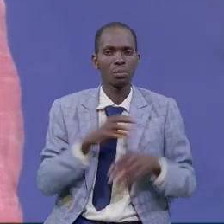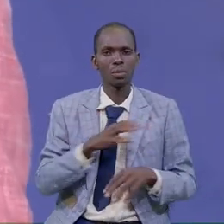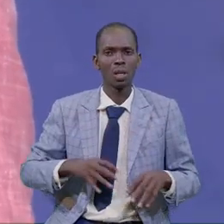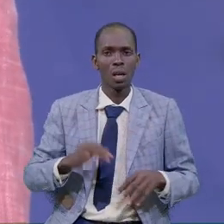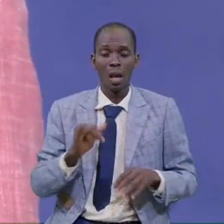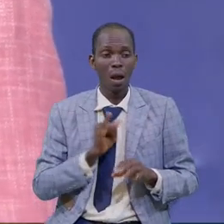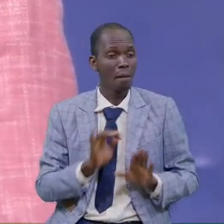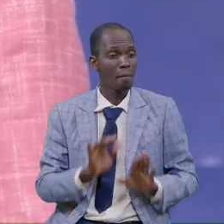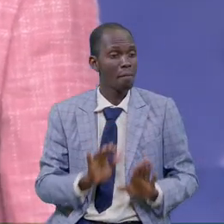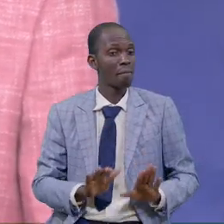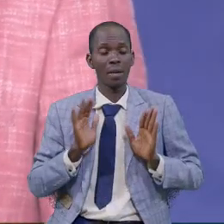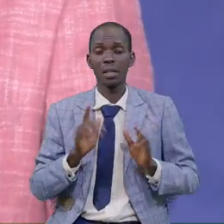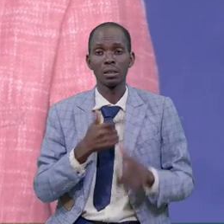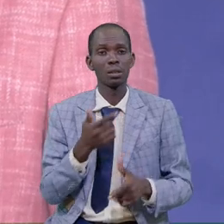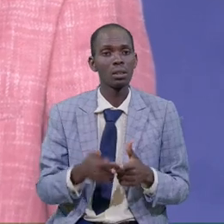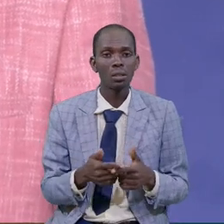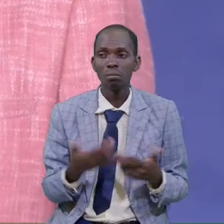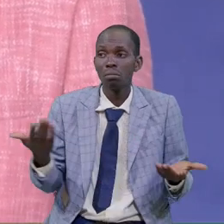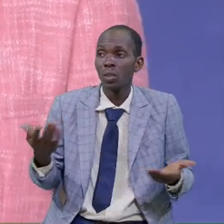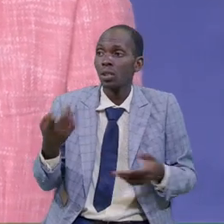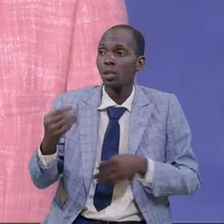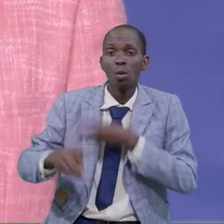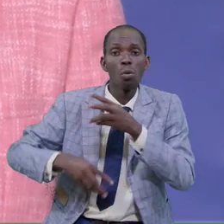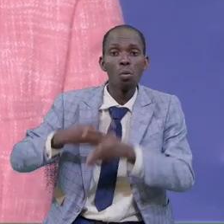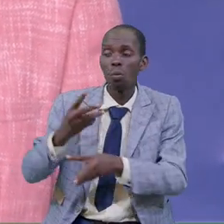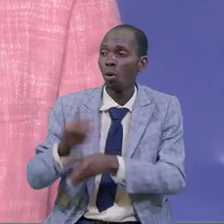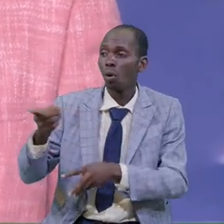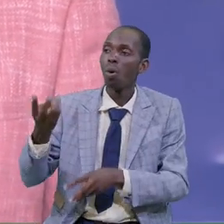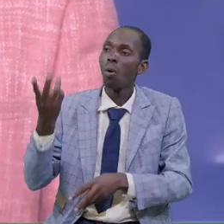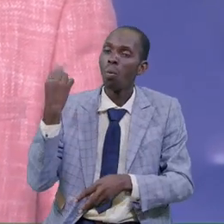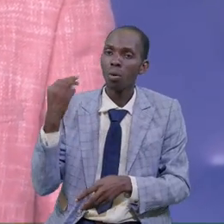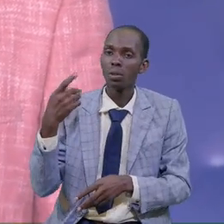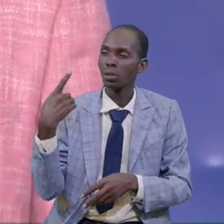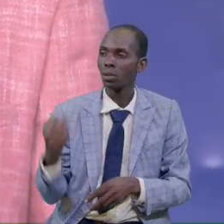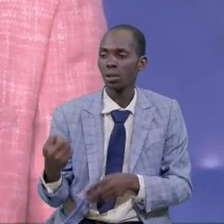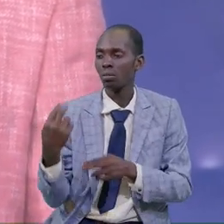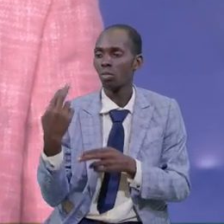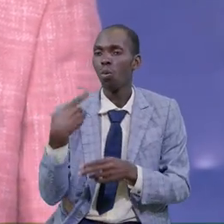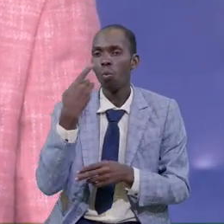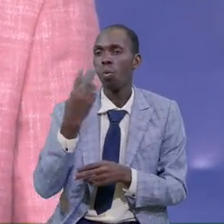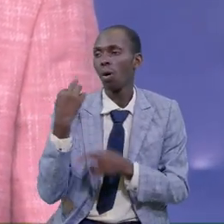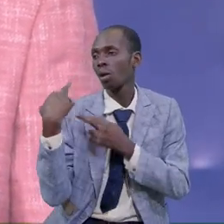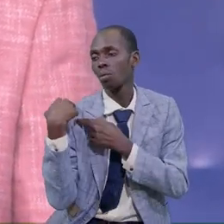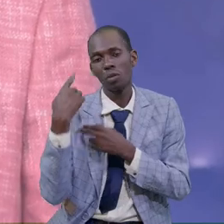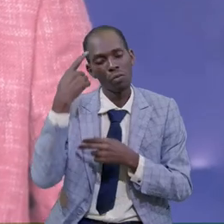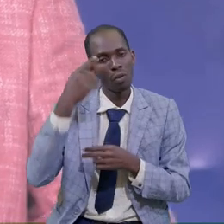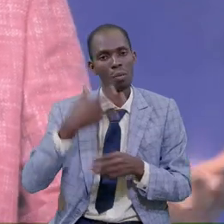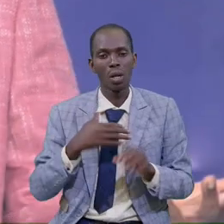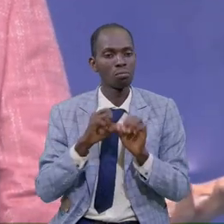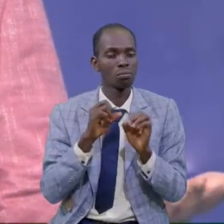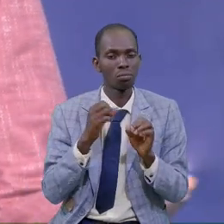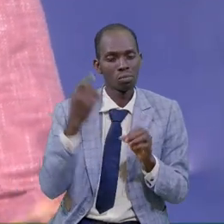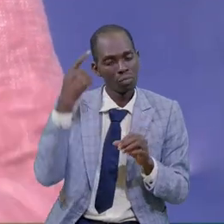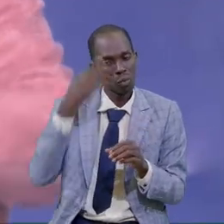Après tout, la société était responsable pour mon élévation, pour la